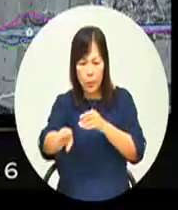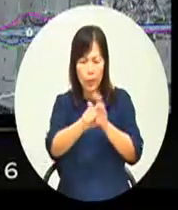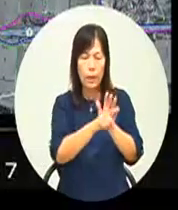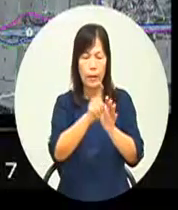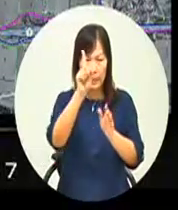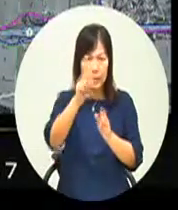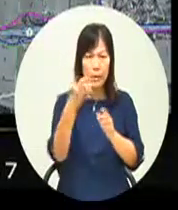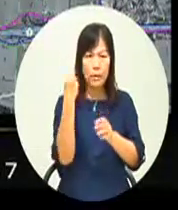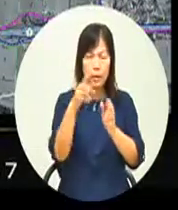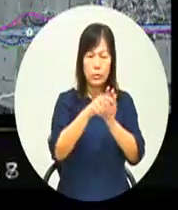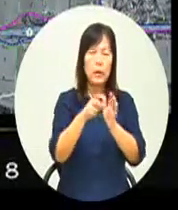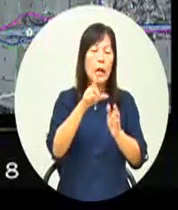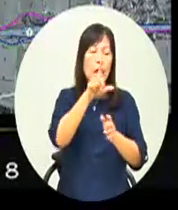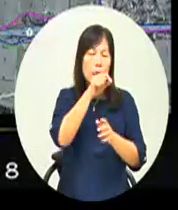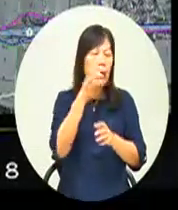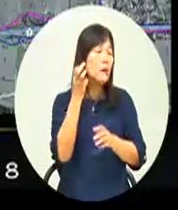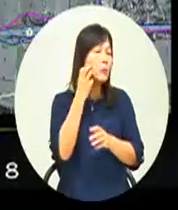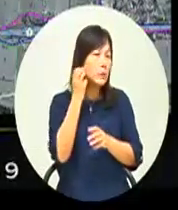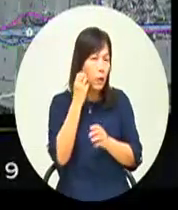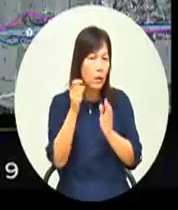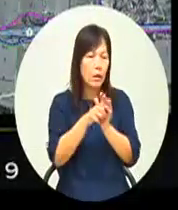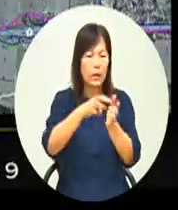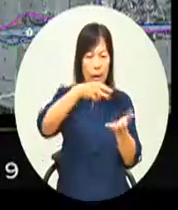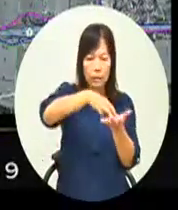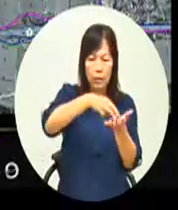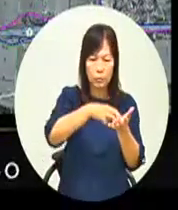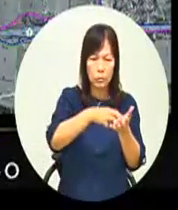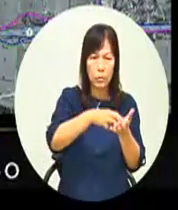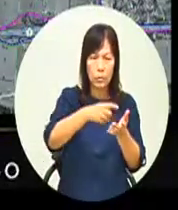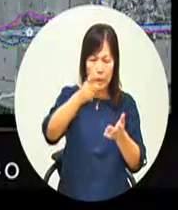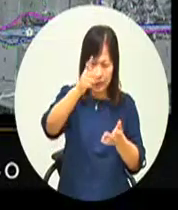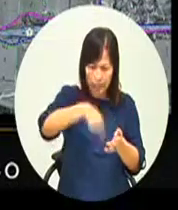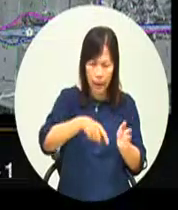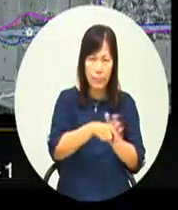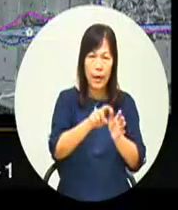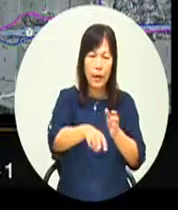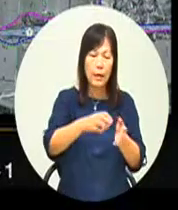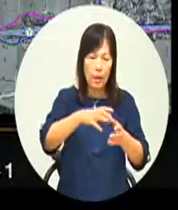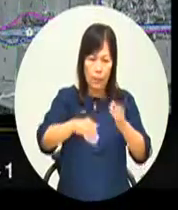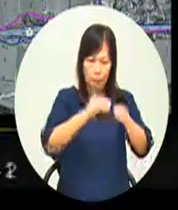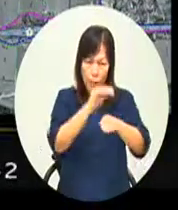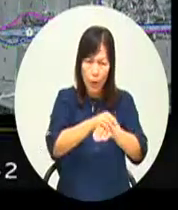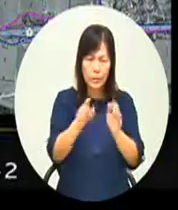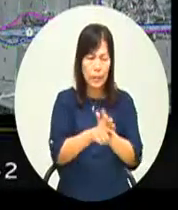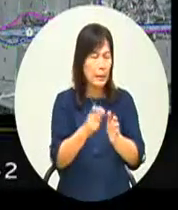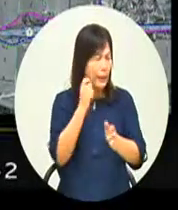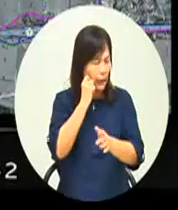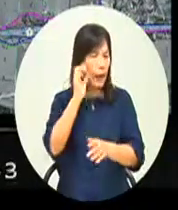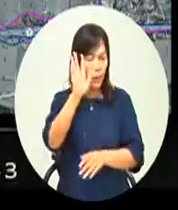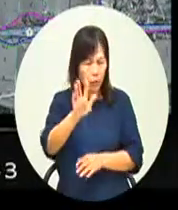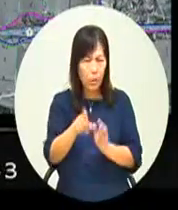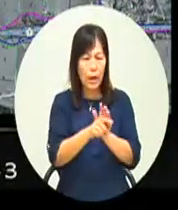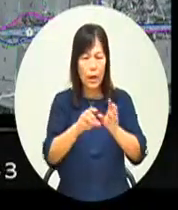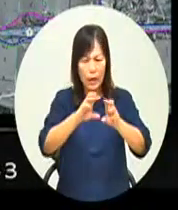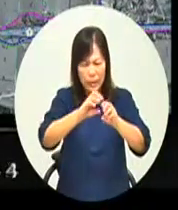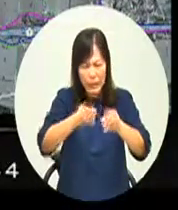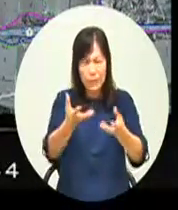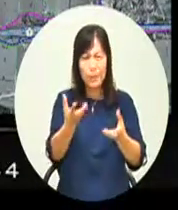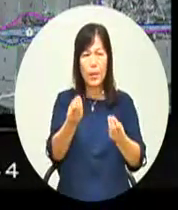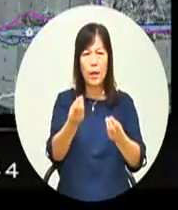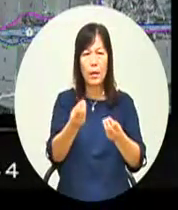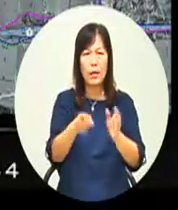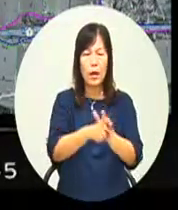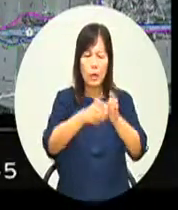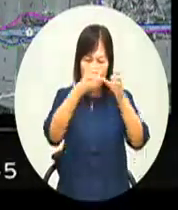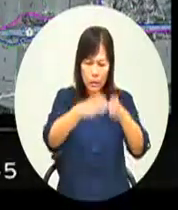从鸟松，可以从鼎金那边再过来，那个匝道要把它做好已经是很困难了，已经没有地方可以去落墩，可